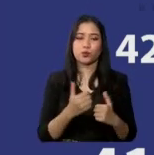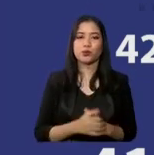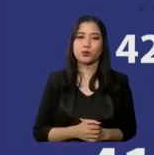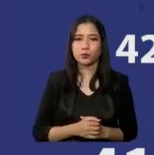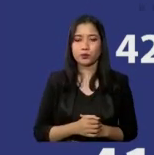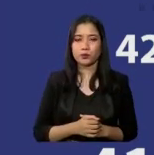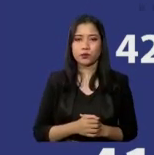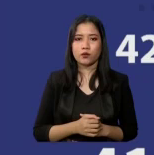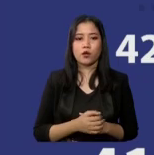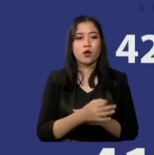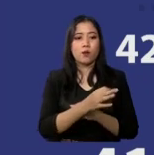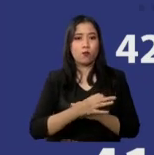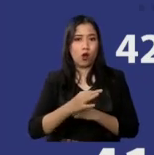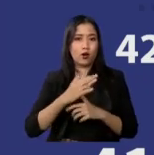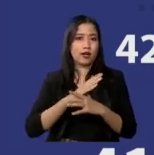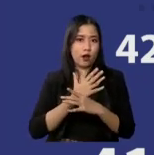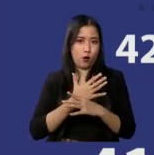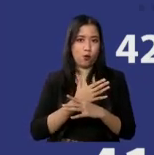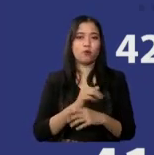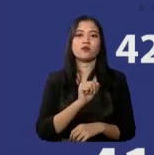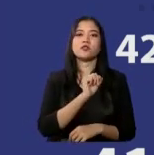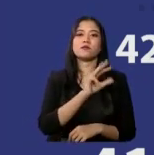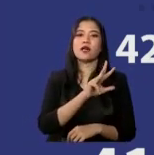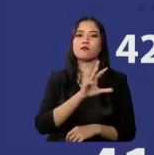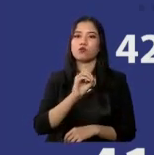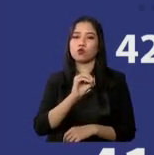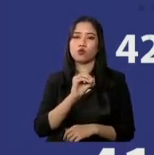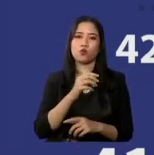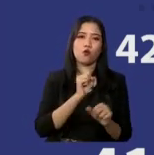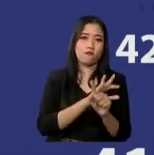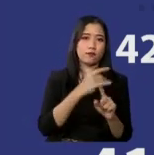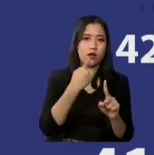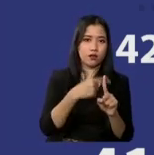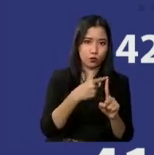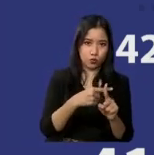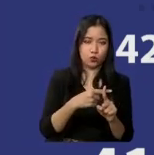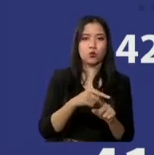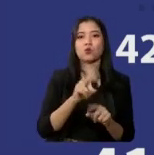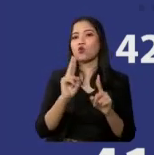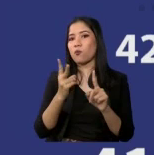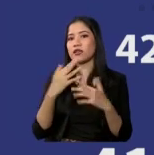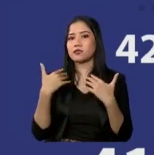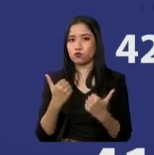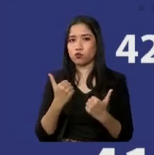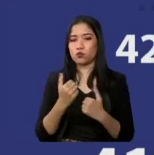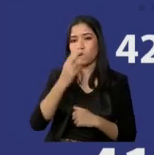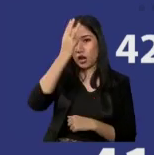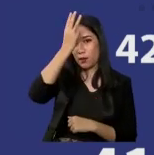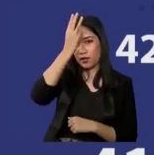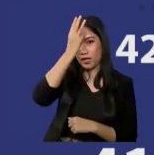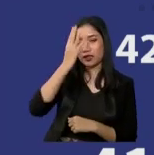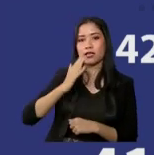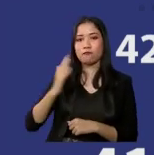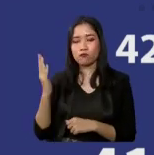Hai kemudian Kepulauan Riau sembilan kasus baru 12 sembuh Kalimantan Timur lima kasus baru